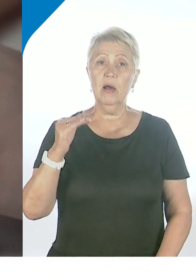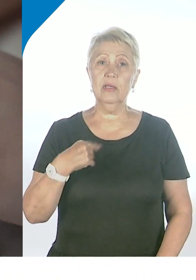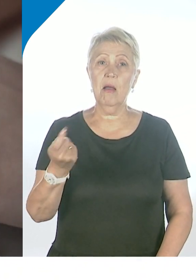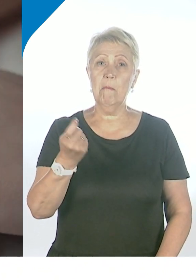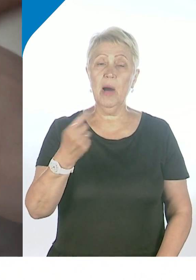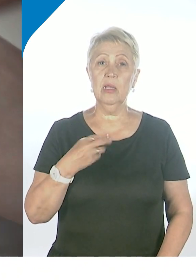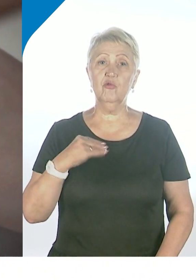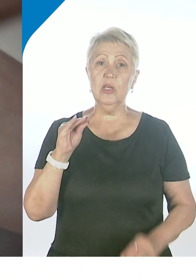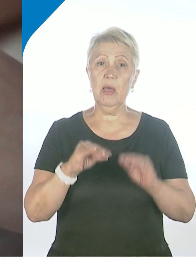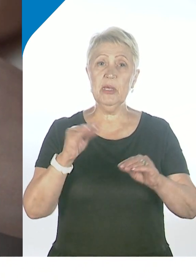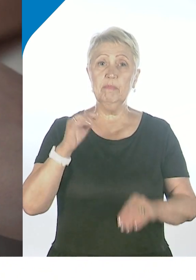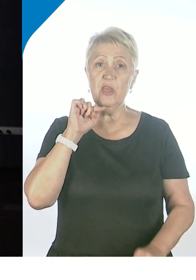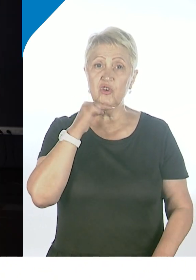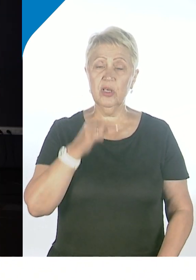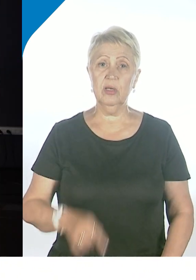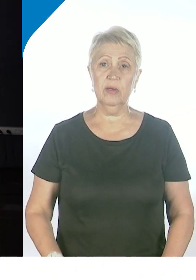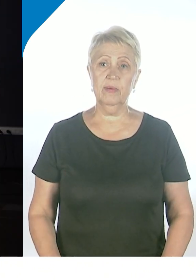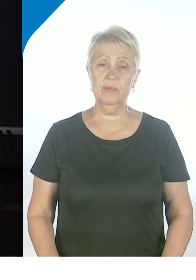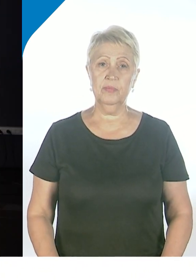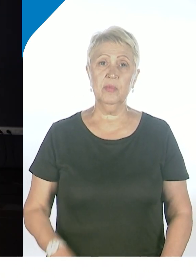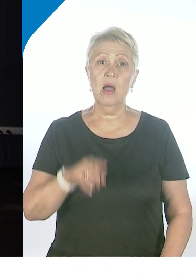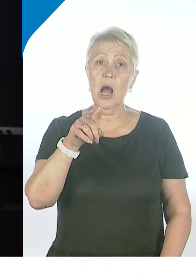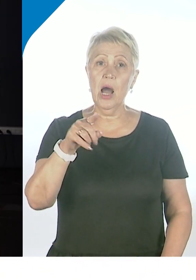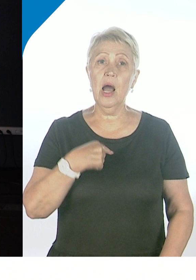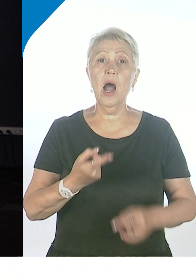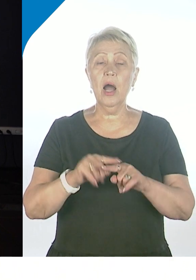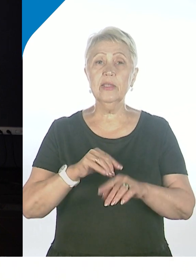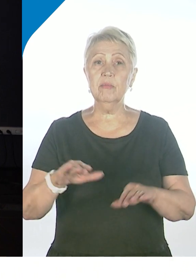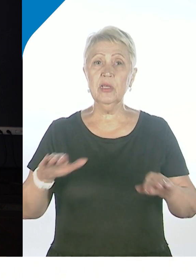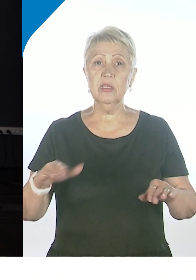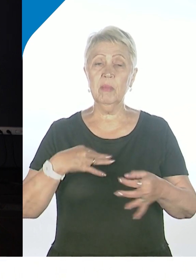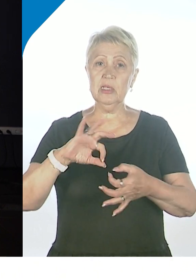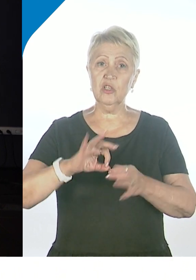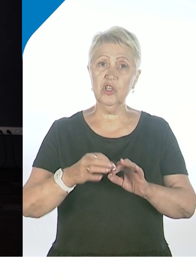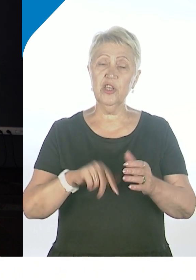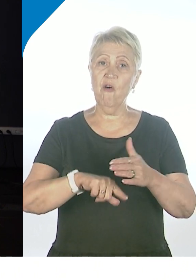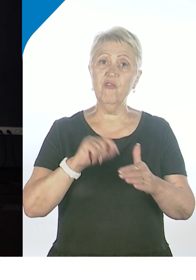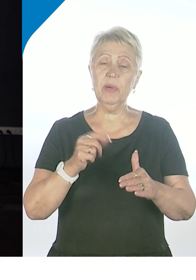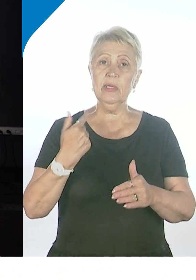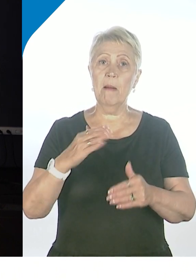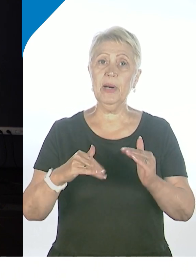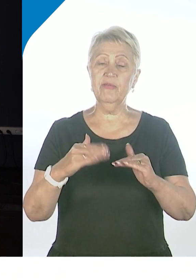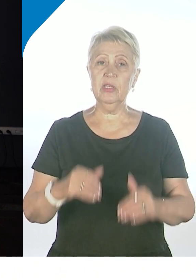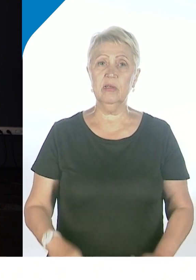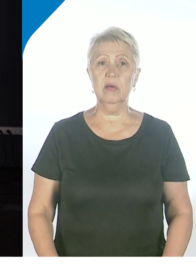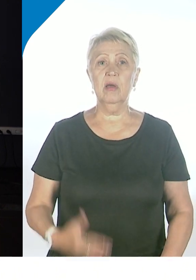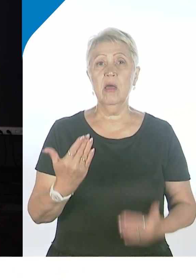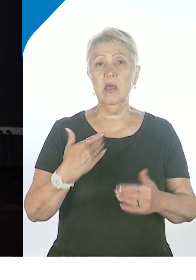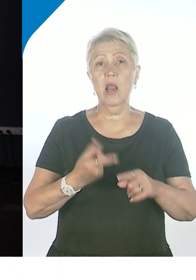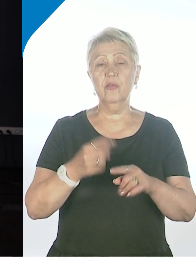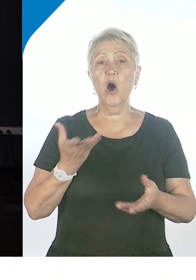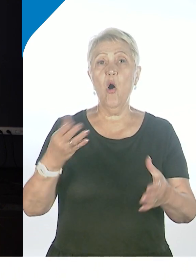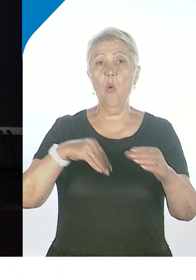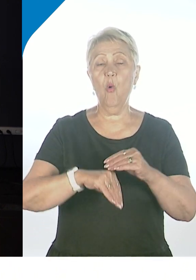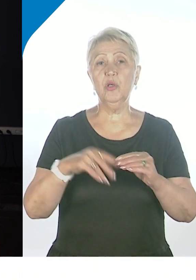малообеспеченные. А им сложнее сделать выбор профессии? Или это общая проблема для всех